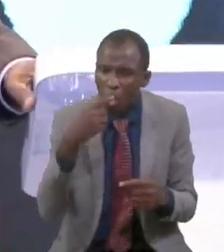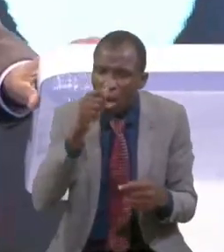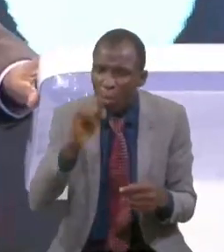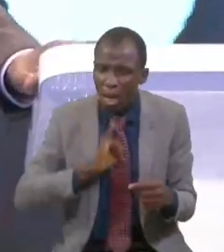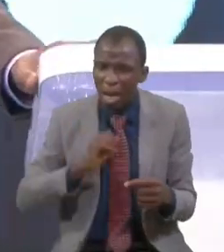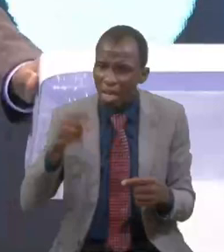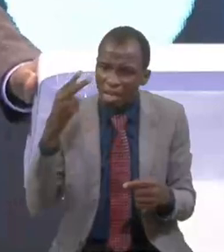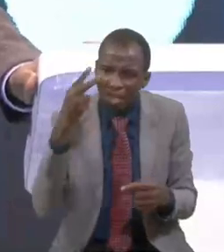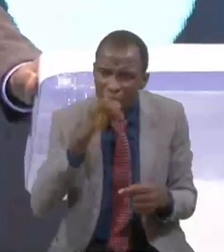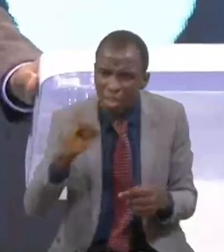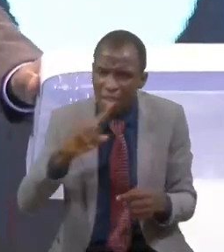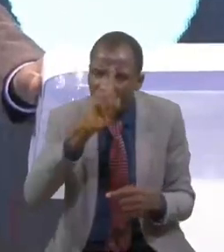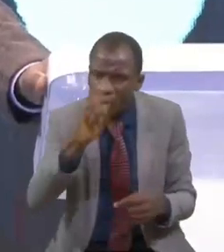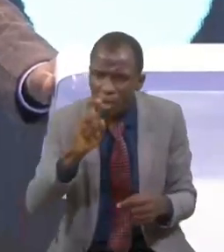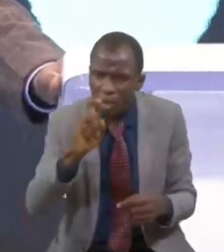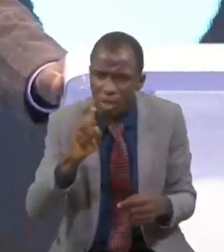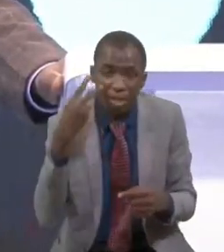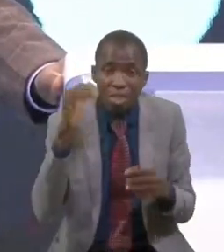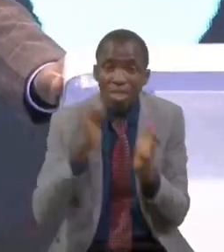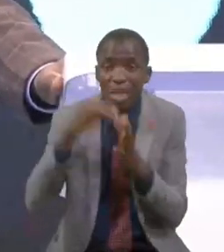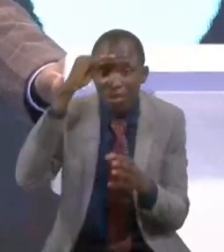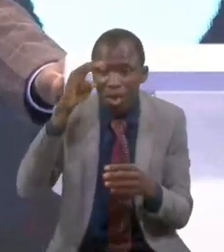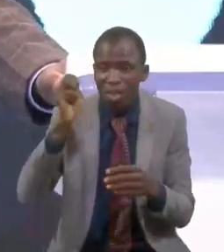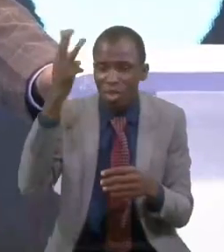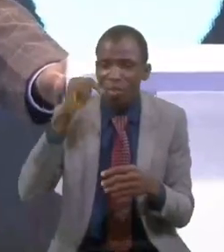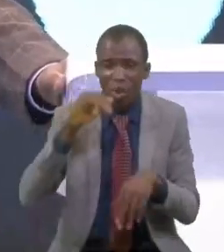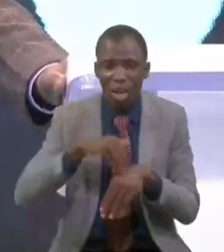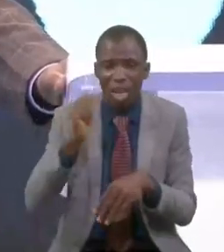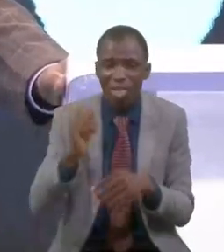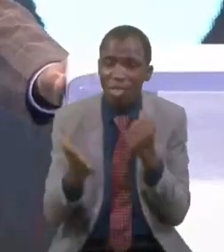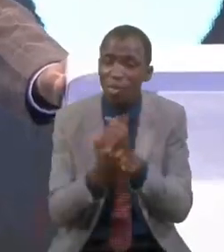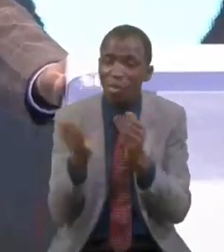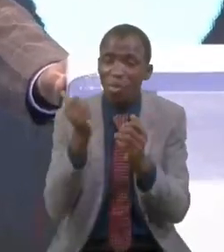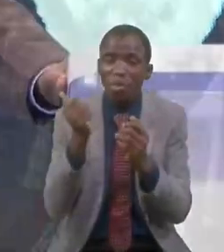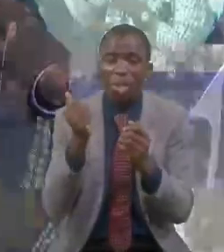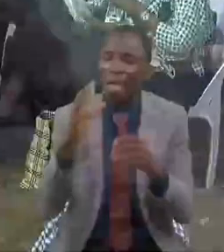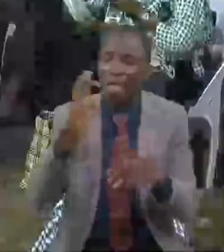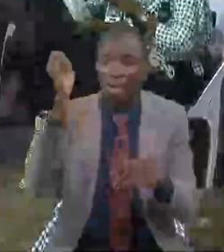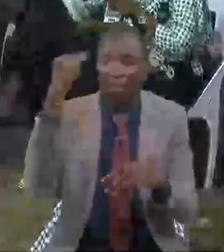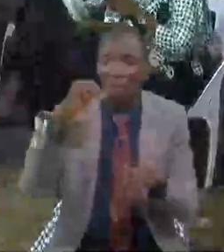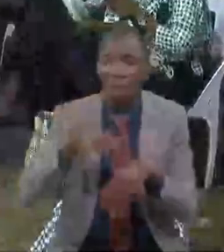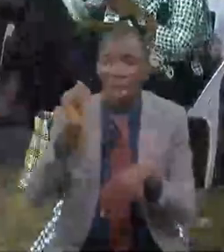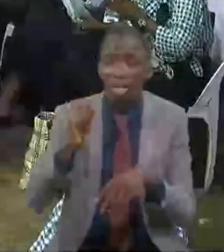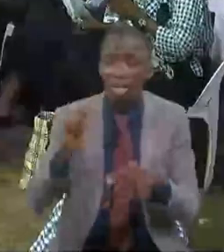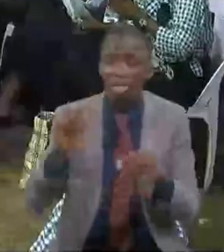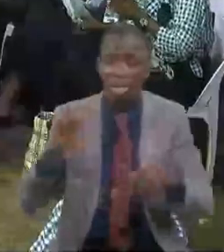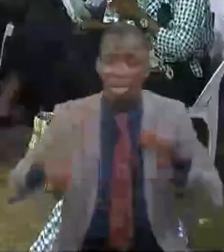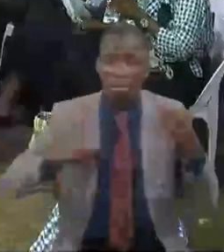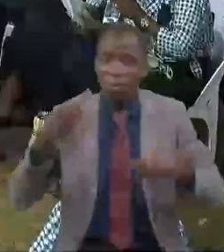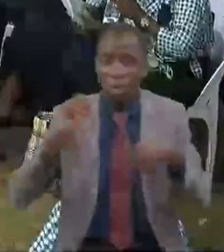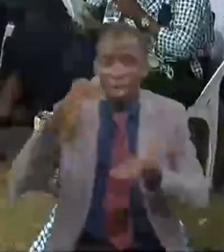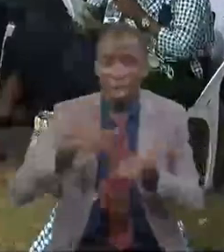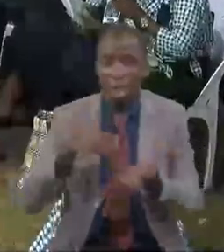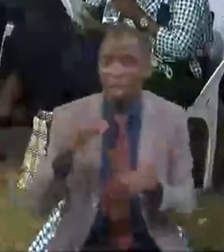c'est qui ça je regarde le jeune homme là il était à la croisade à ABA